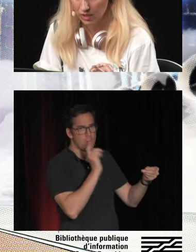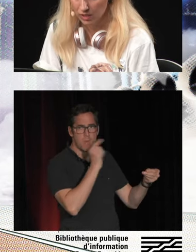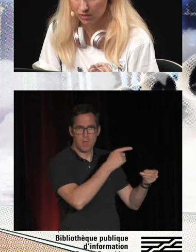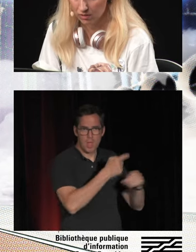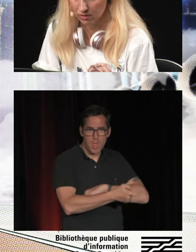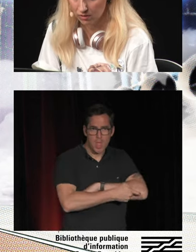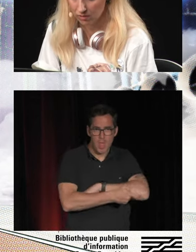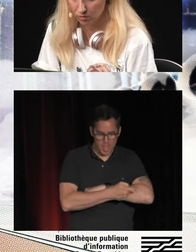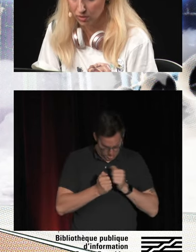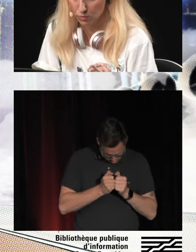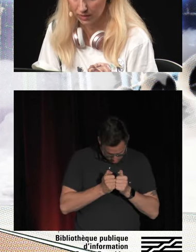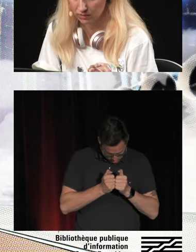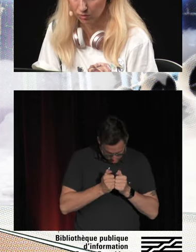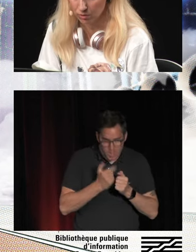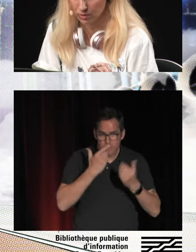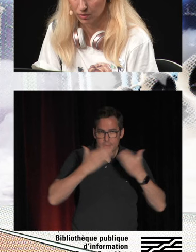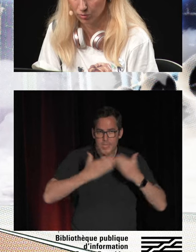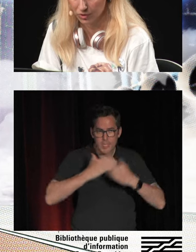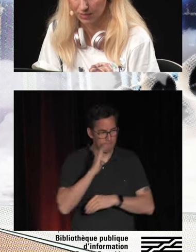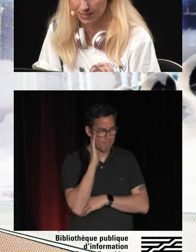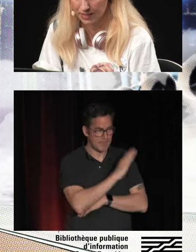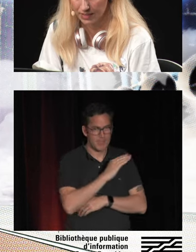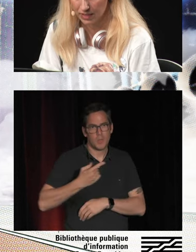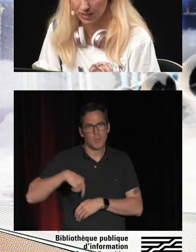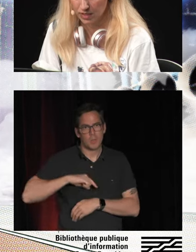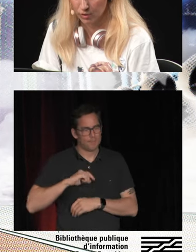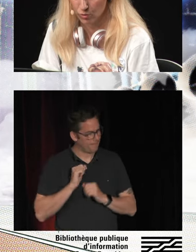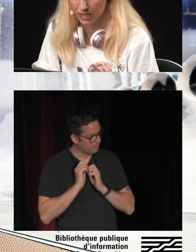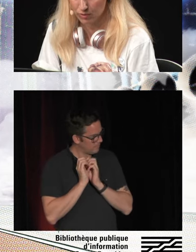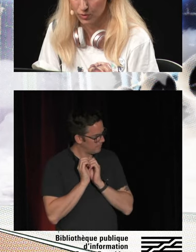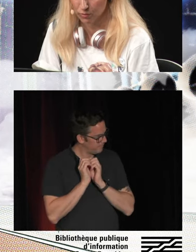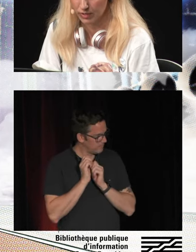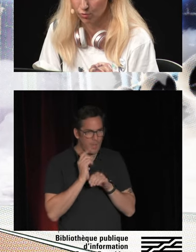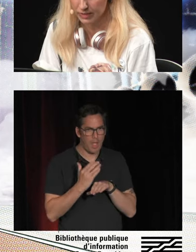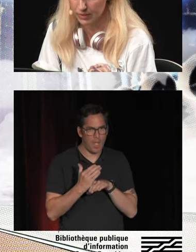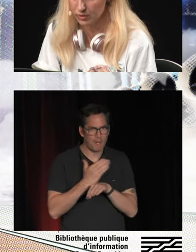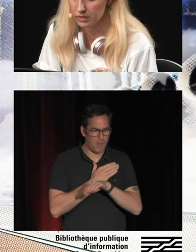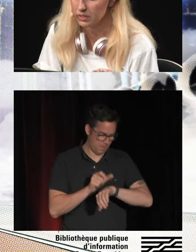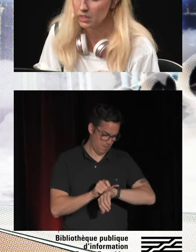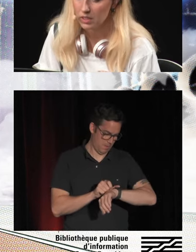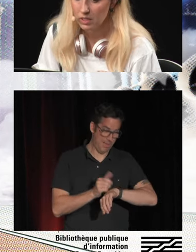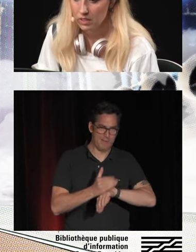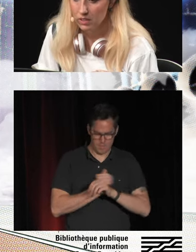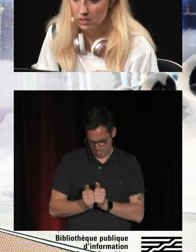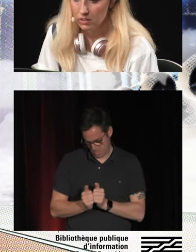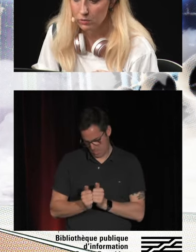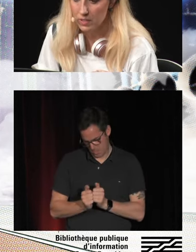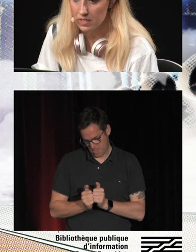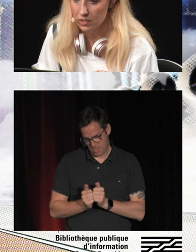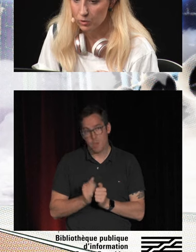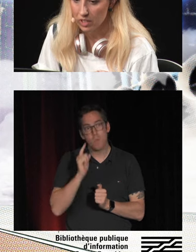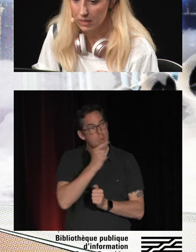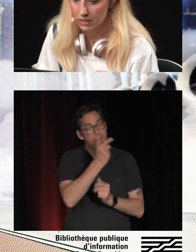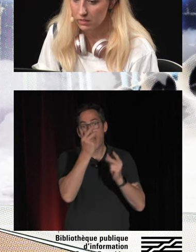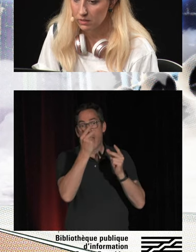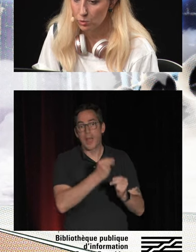Mario toute la soirée. Donc nous, on avait intérêt à jouer avant si on voulait jouer parce que une fois que